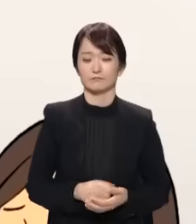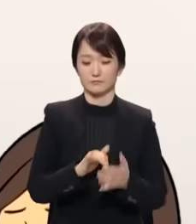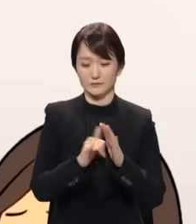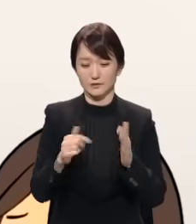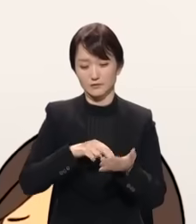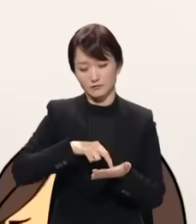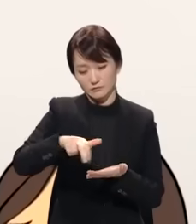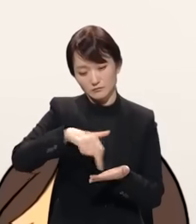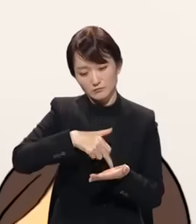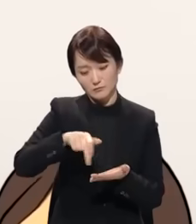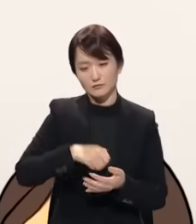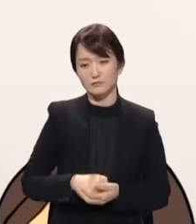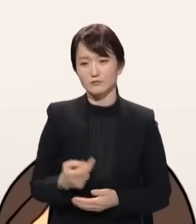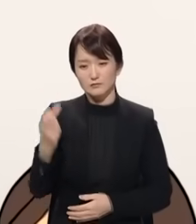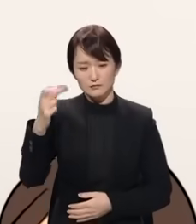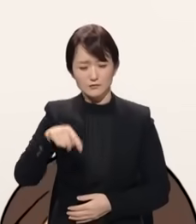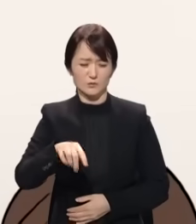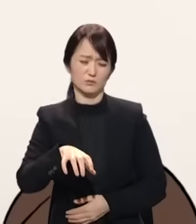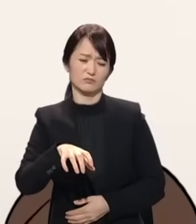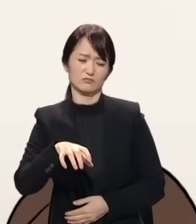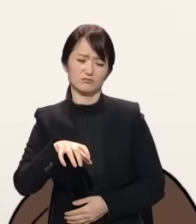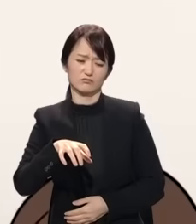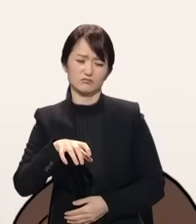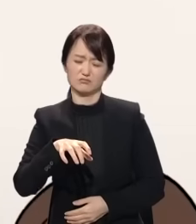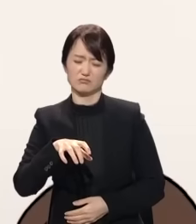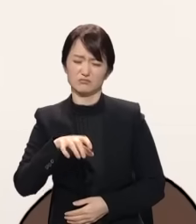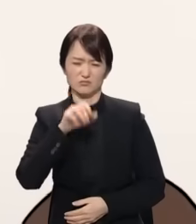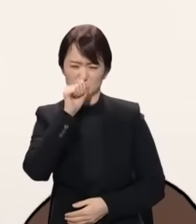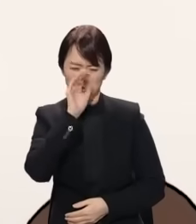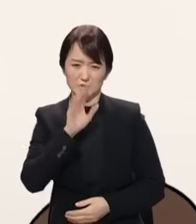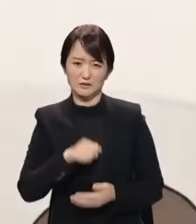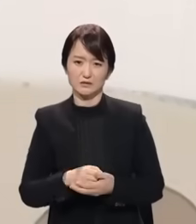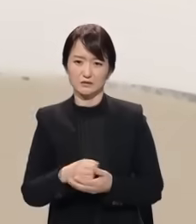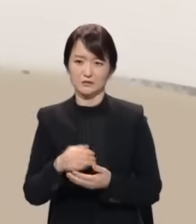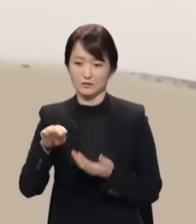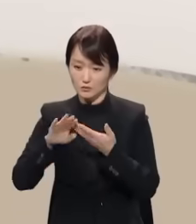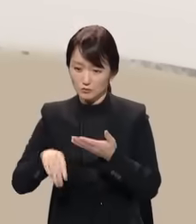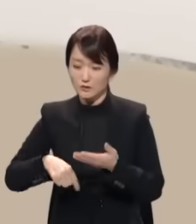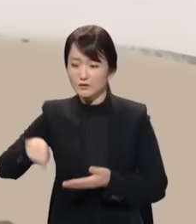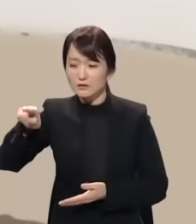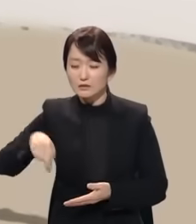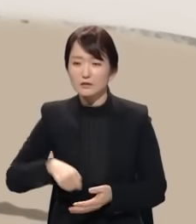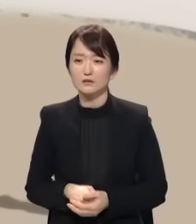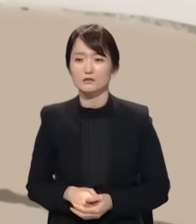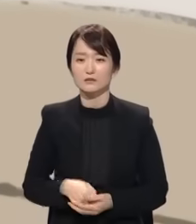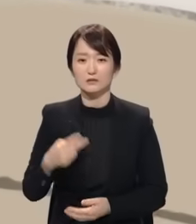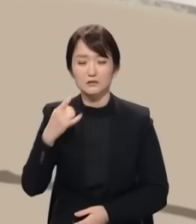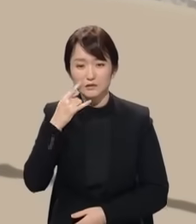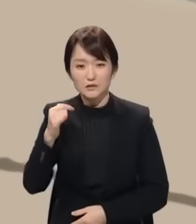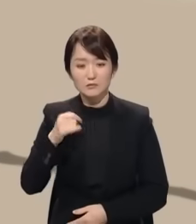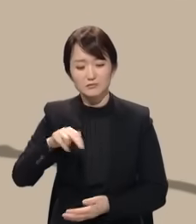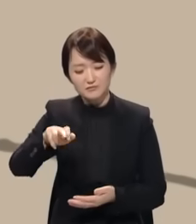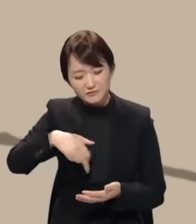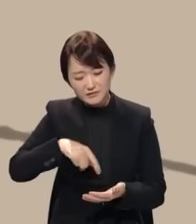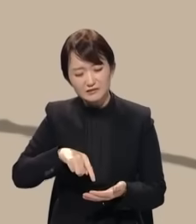형이 거기 좀 별로다 후배가 다녀왔다고 하는데, 한마디 하니까 시어머니가 그럼